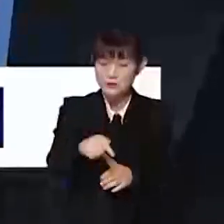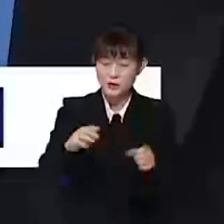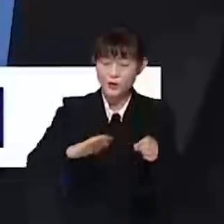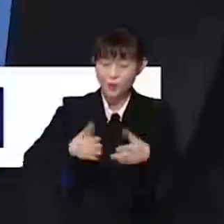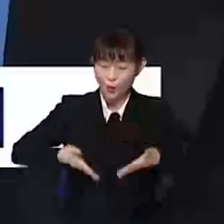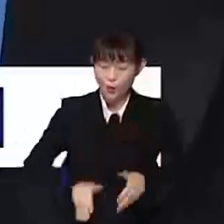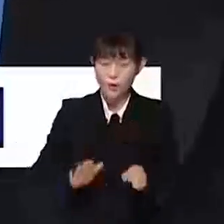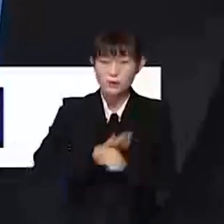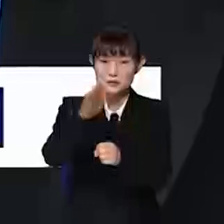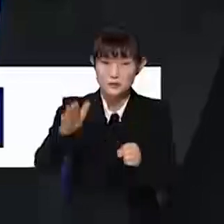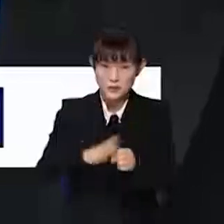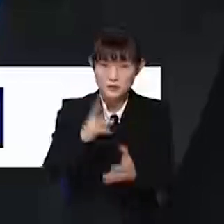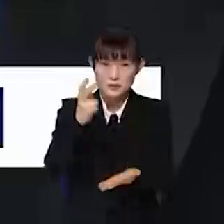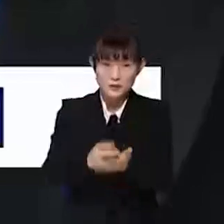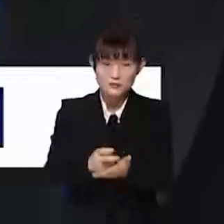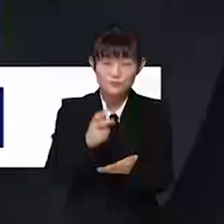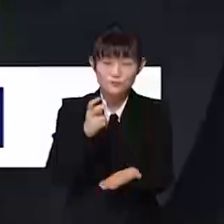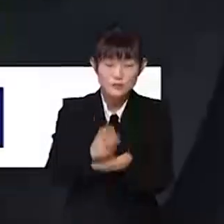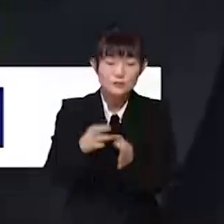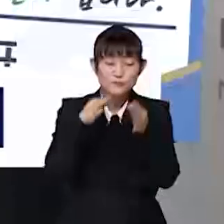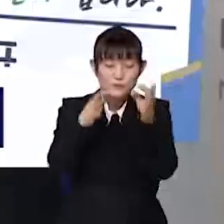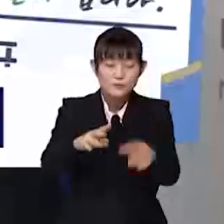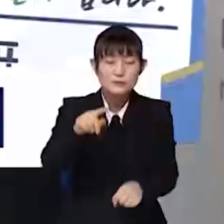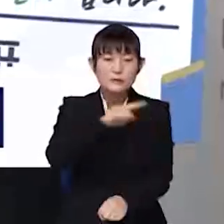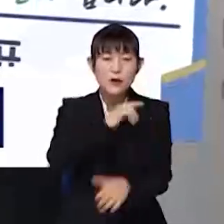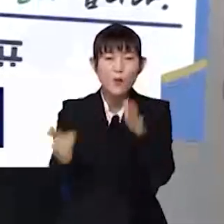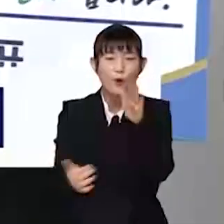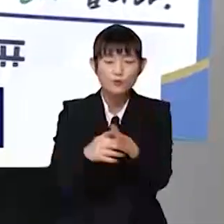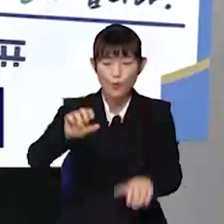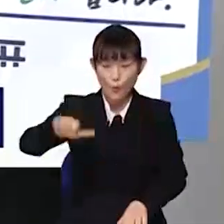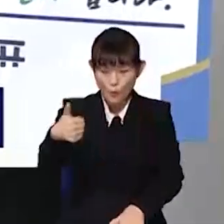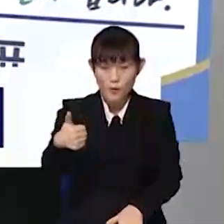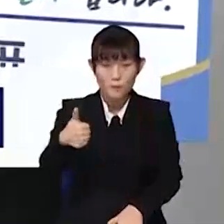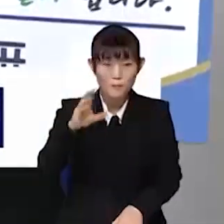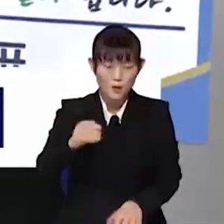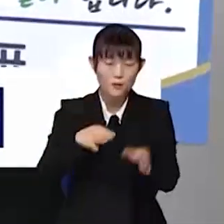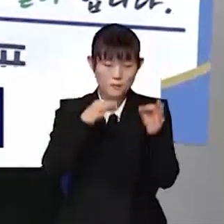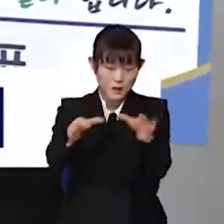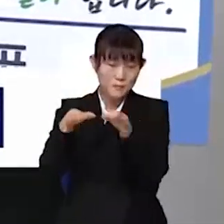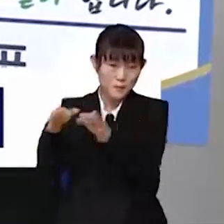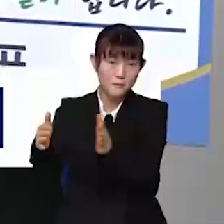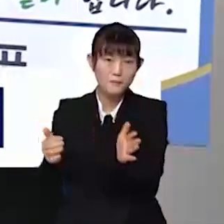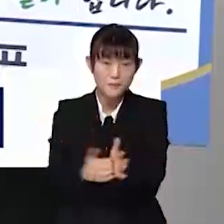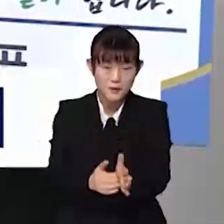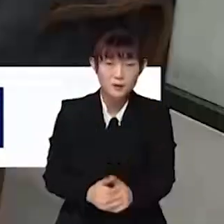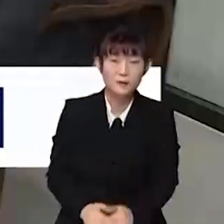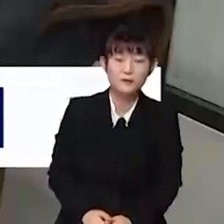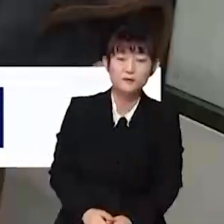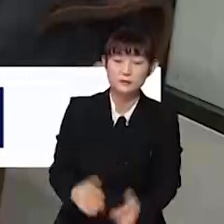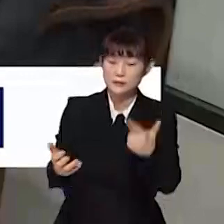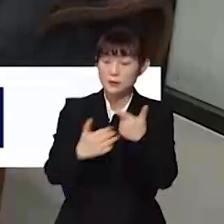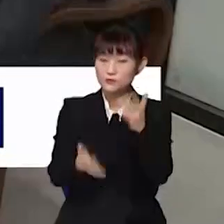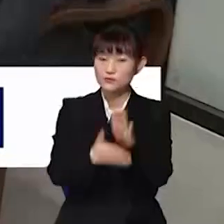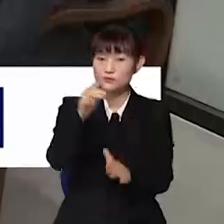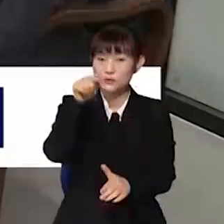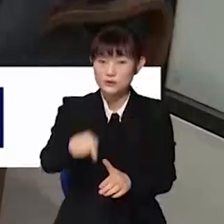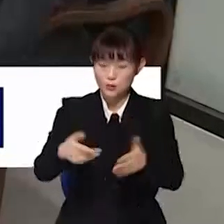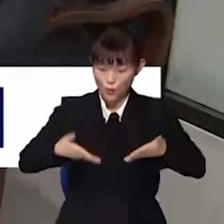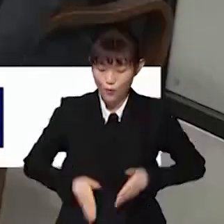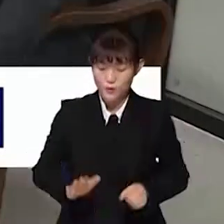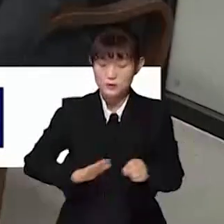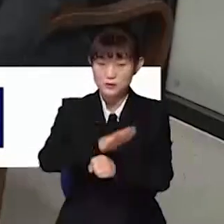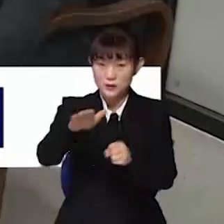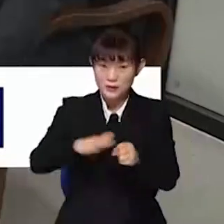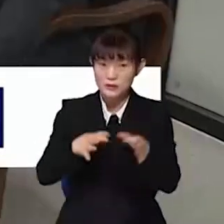고향사랑기부금 연간 1인당 최고 한도액인 500만 원을 각각 기탁했습니다. 앞서 나주시에서는